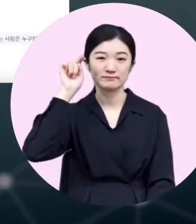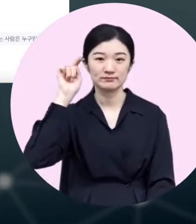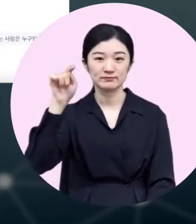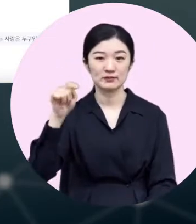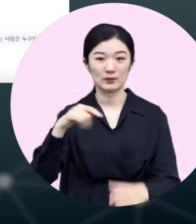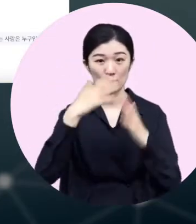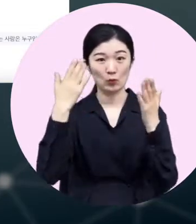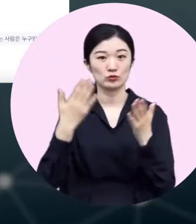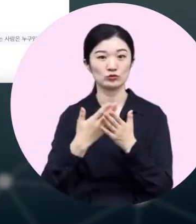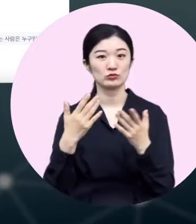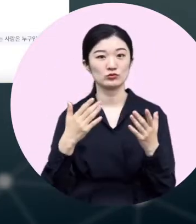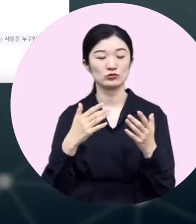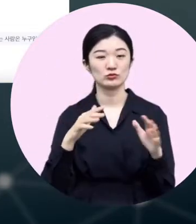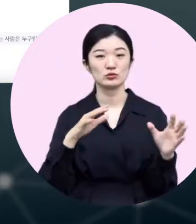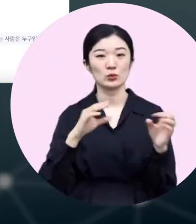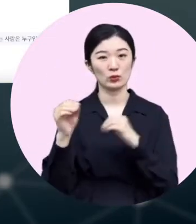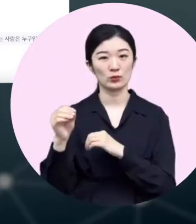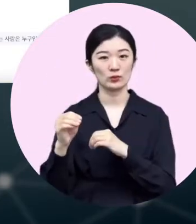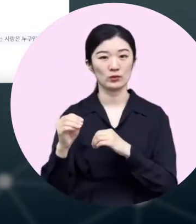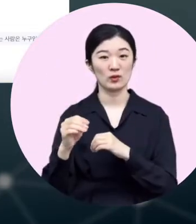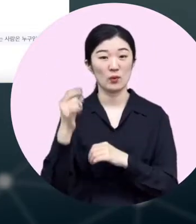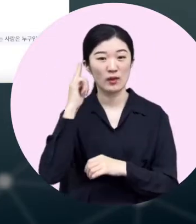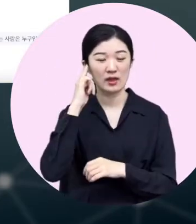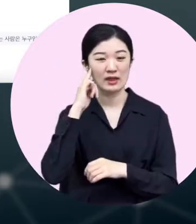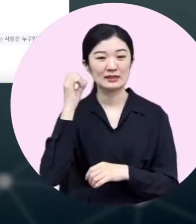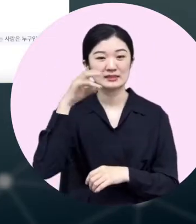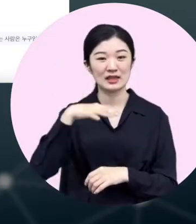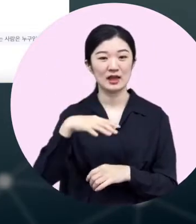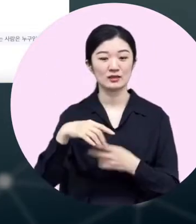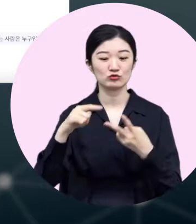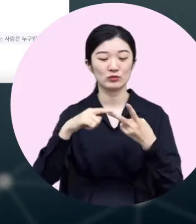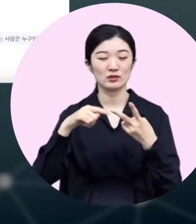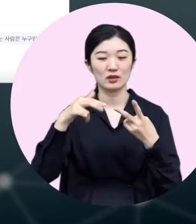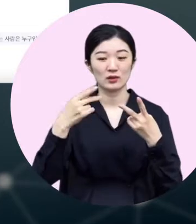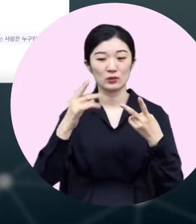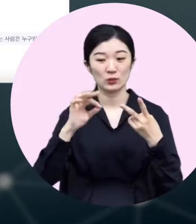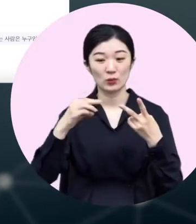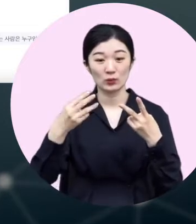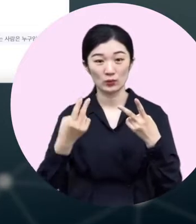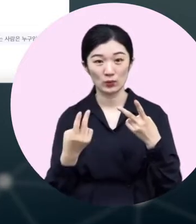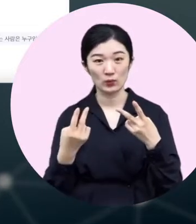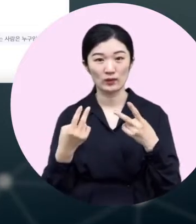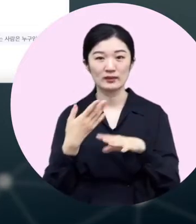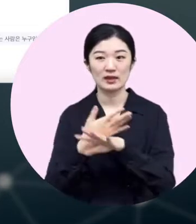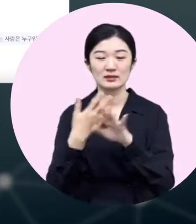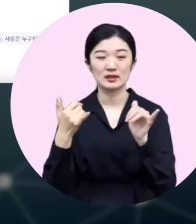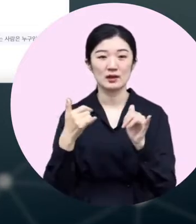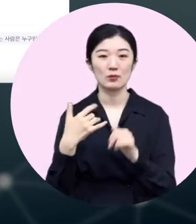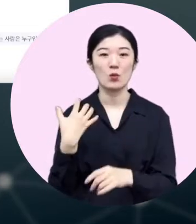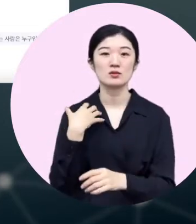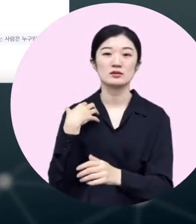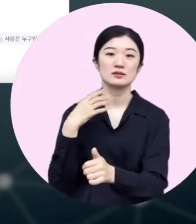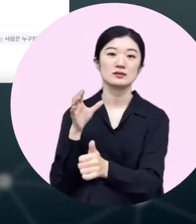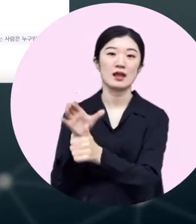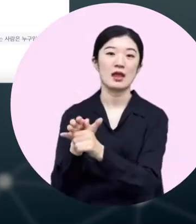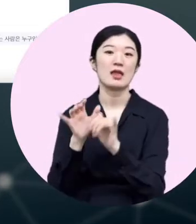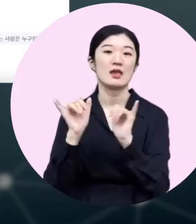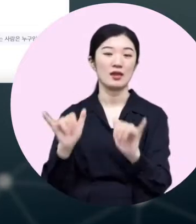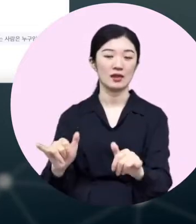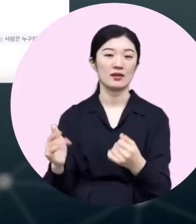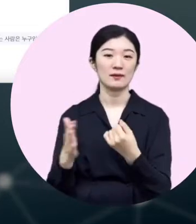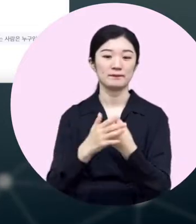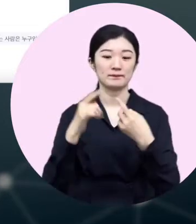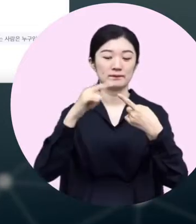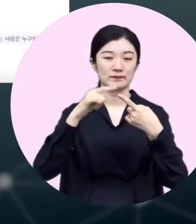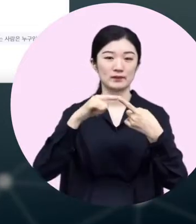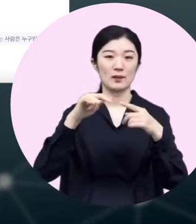게 안전합니다. 누군가한테 호스트 권한이 또 넘어가 버리면 그 회의가 또 의도치 않게 계속 또 이어질 수 있기 때문에 네,